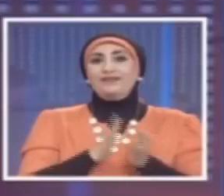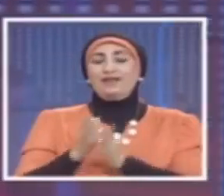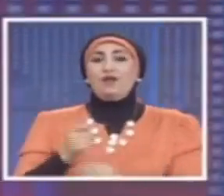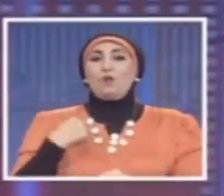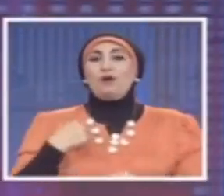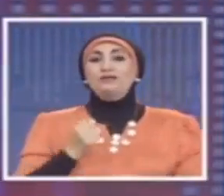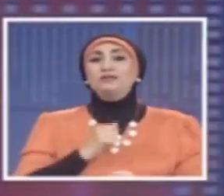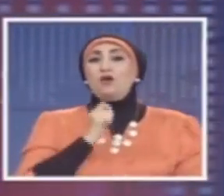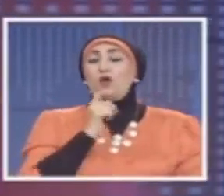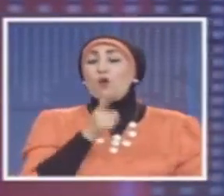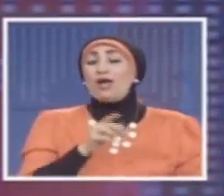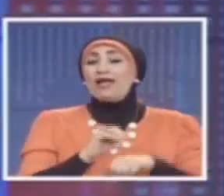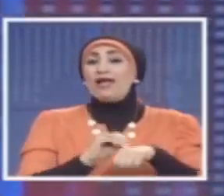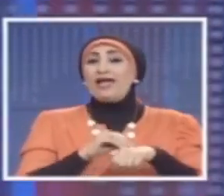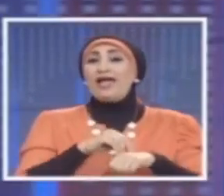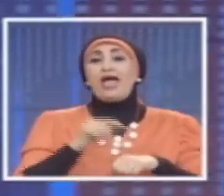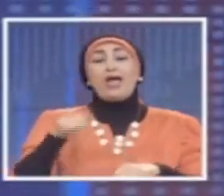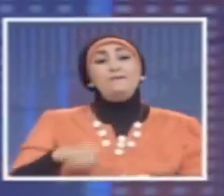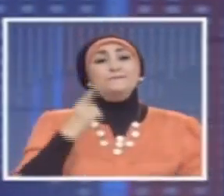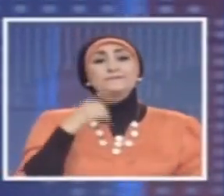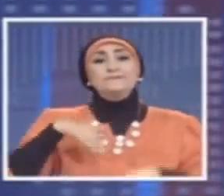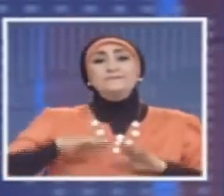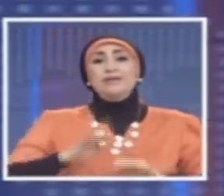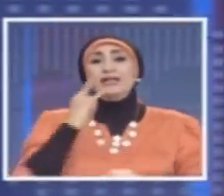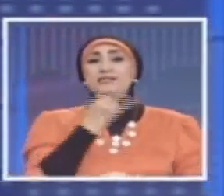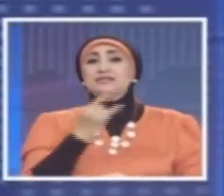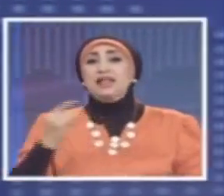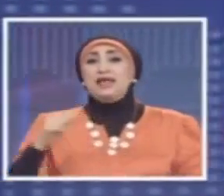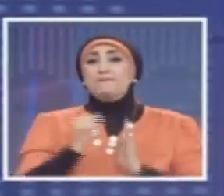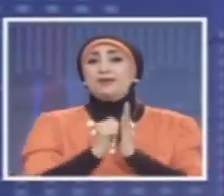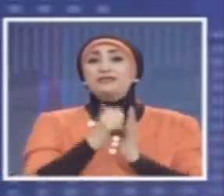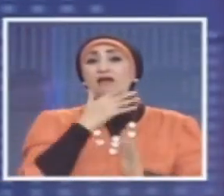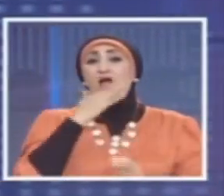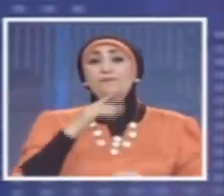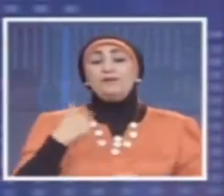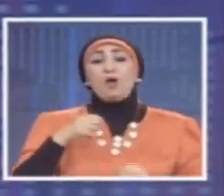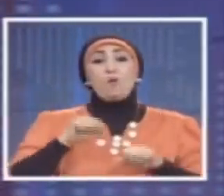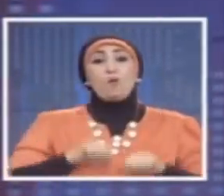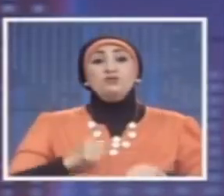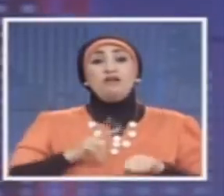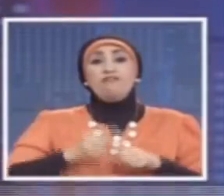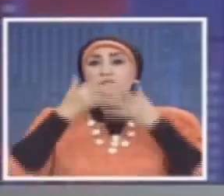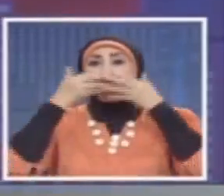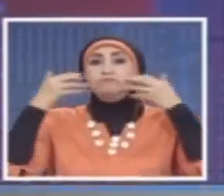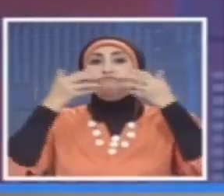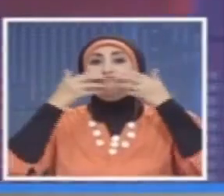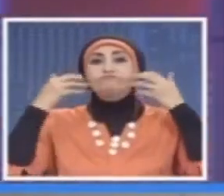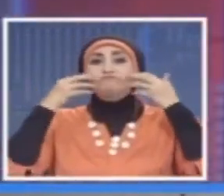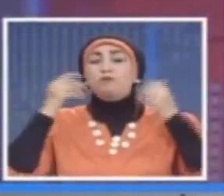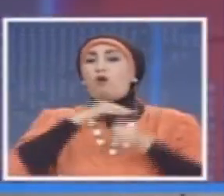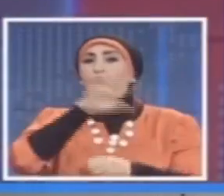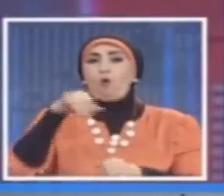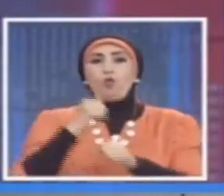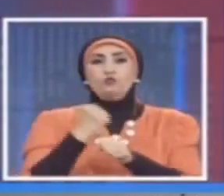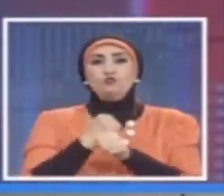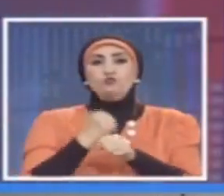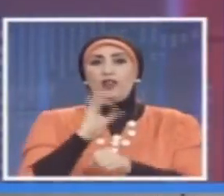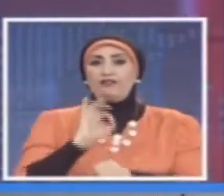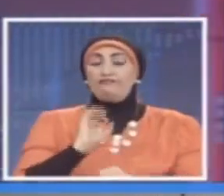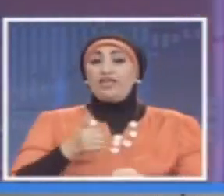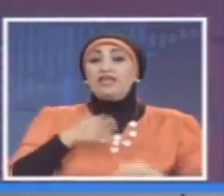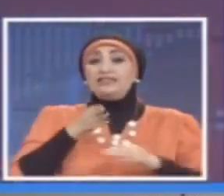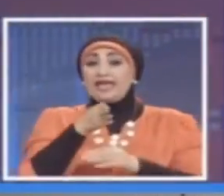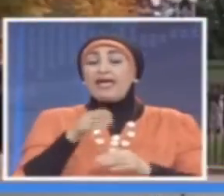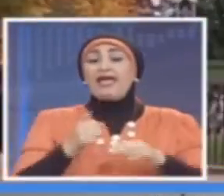هذا وقد وجه مجلس الأمن القومي بالبيت الأبيض موظفيه بوضع كمامات في كل الأماكن المشتركة